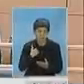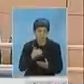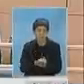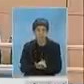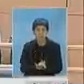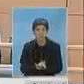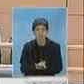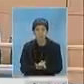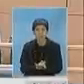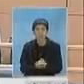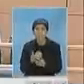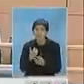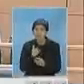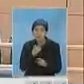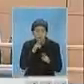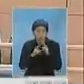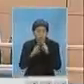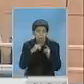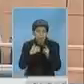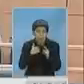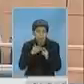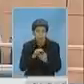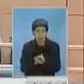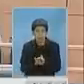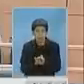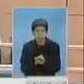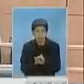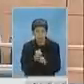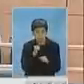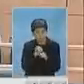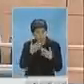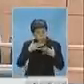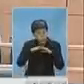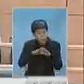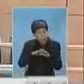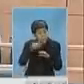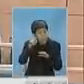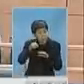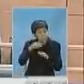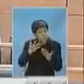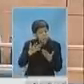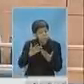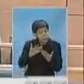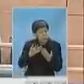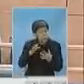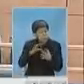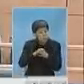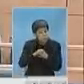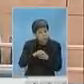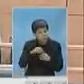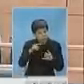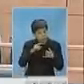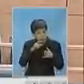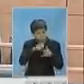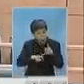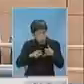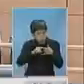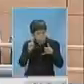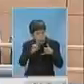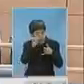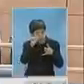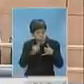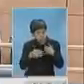อยู่คือมีการพูดกันว่ะปลายทางของการปรองดองเนี่ยจะเป็นการนิรโทษกรรมให้ใครคนใดคนหนึ่งหรือ